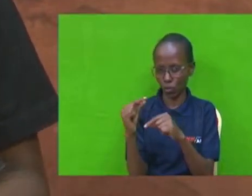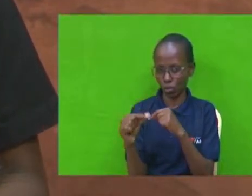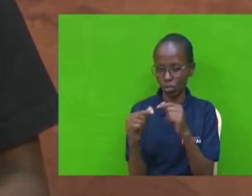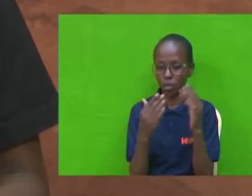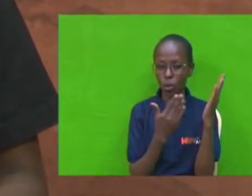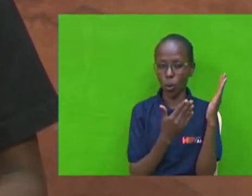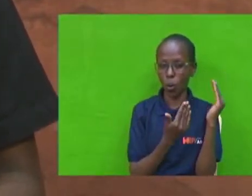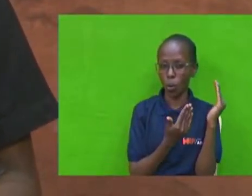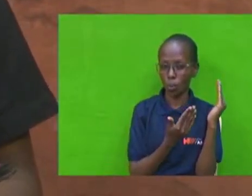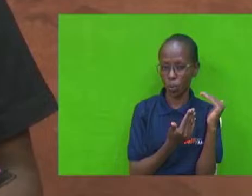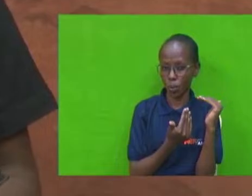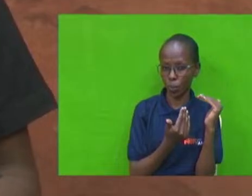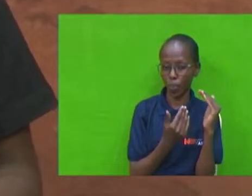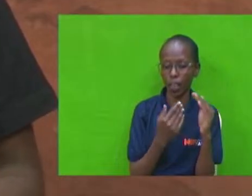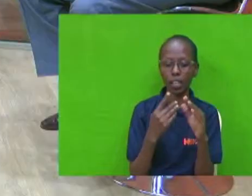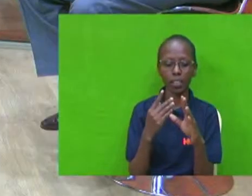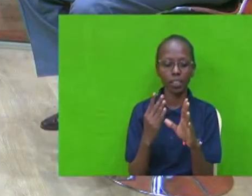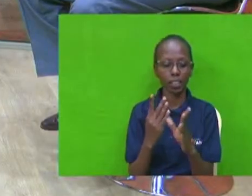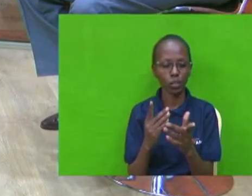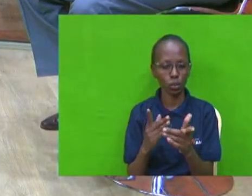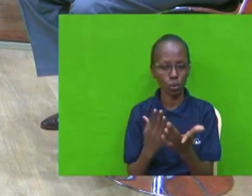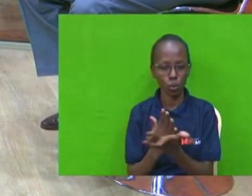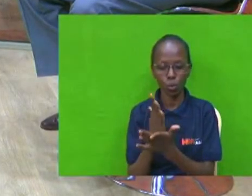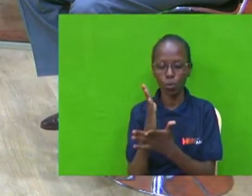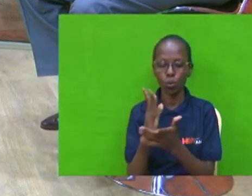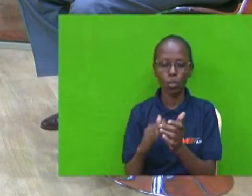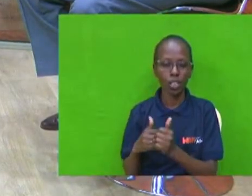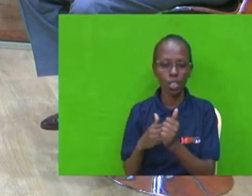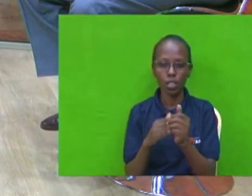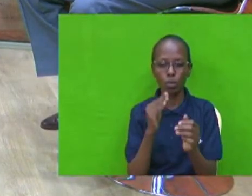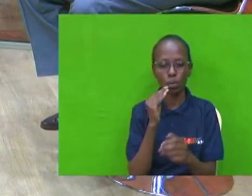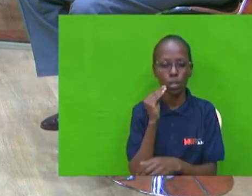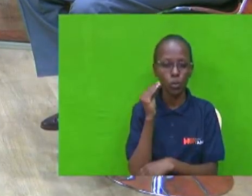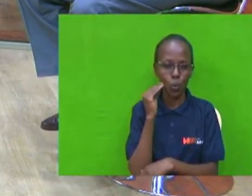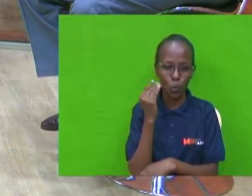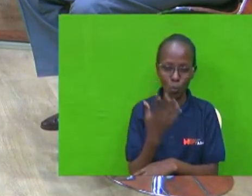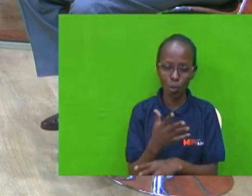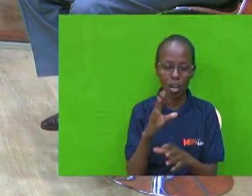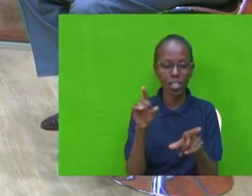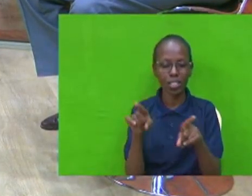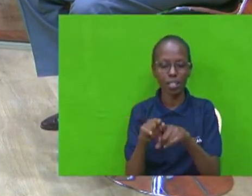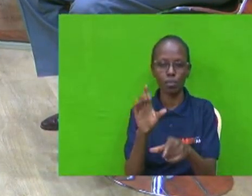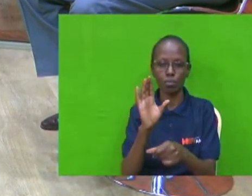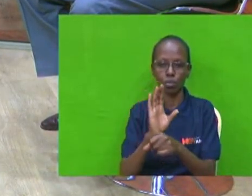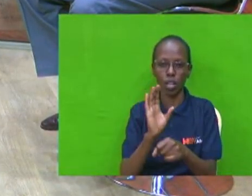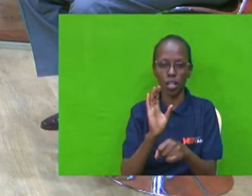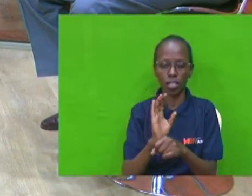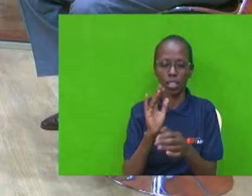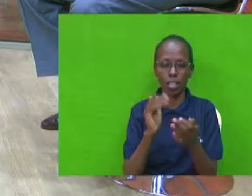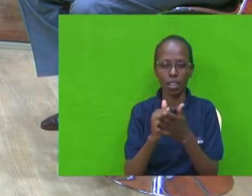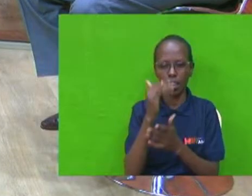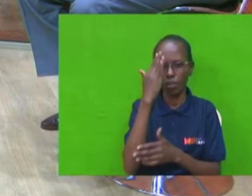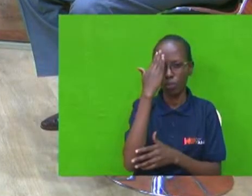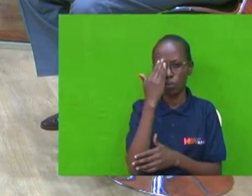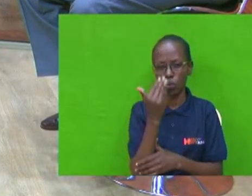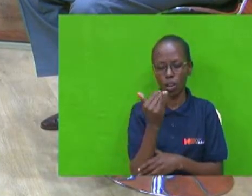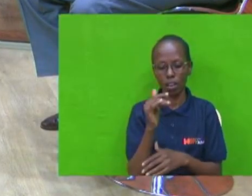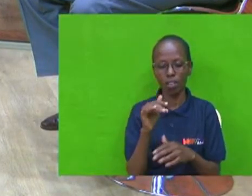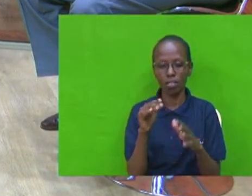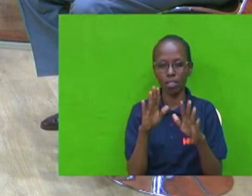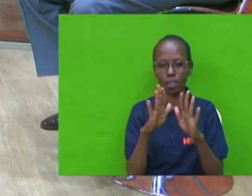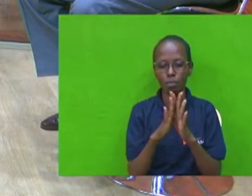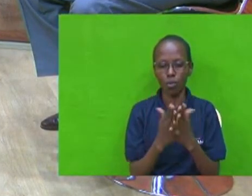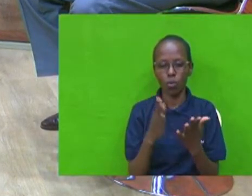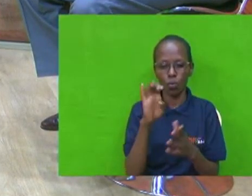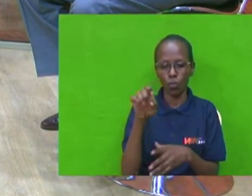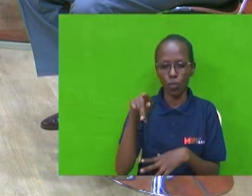katika nyanja za uongozi, tumaini nyumbani, tumaini katika kanisa. Na ndio maana katika kitabu hiki cha